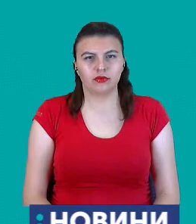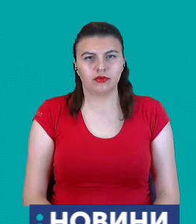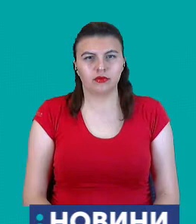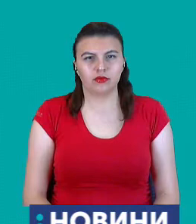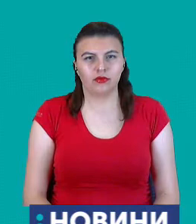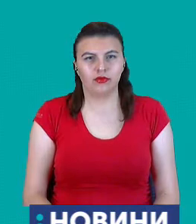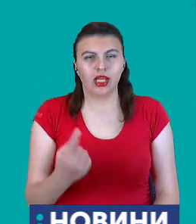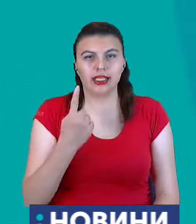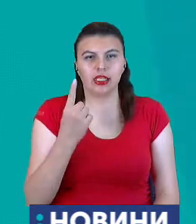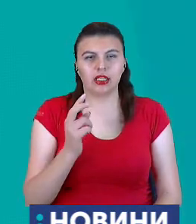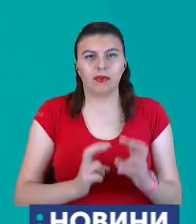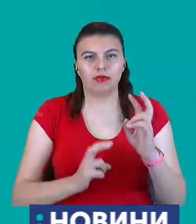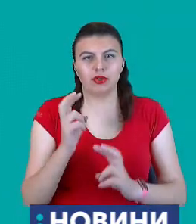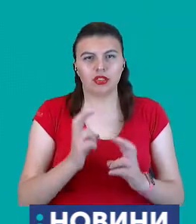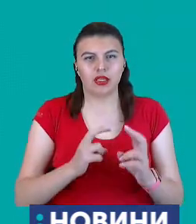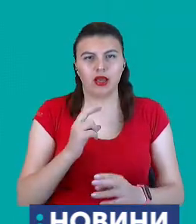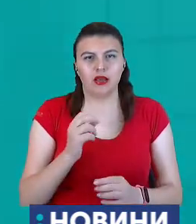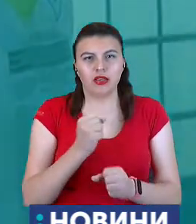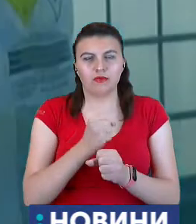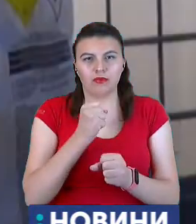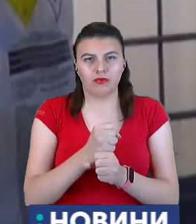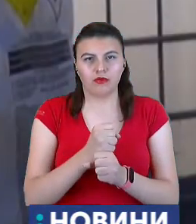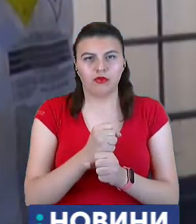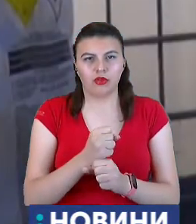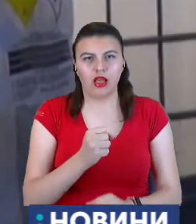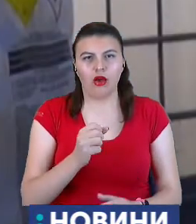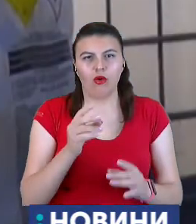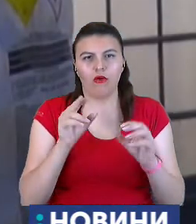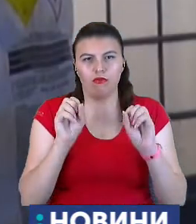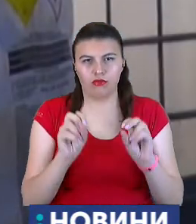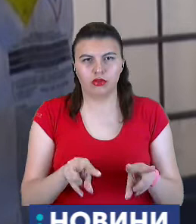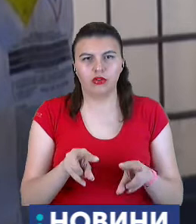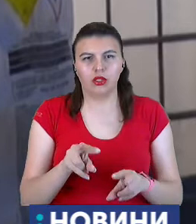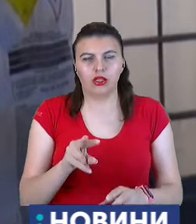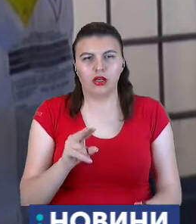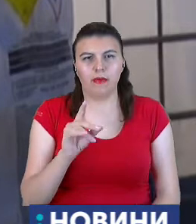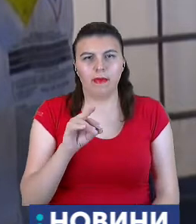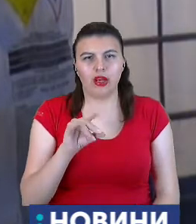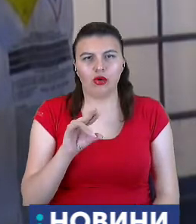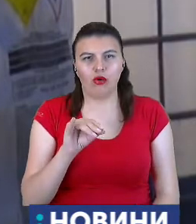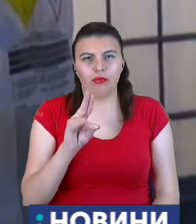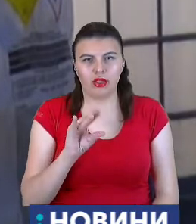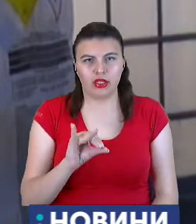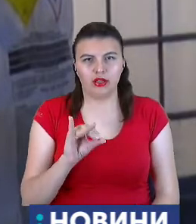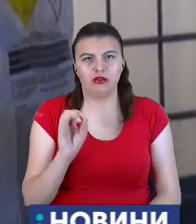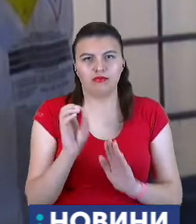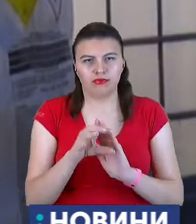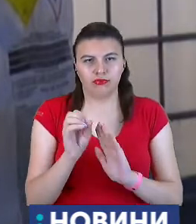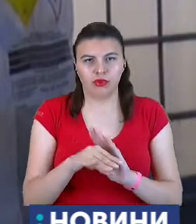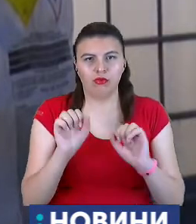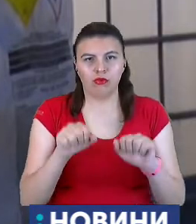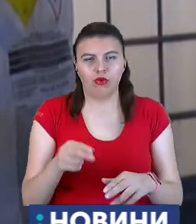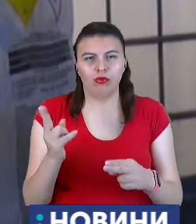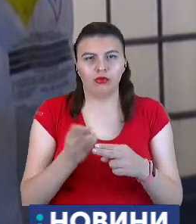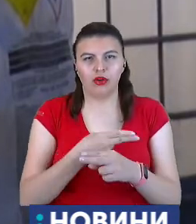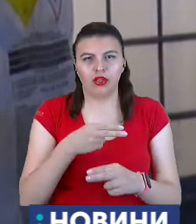Єдине підприємство з переробки небезпечних відходів на Луганщині можуть позбавити ліцензії. Через порушення зберігання відходів,